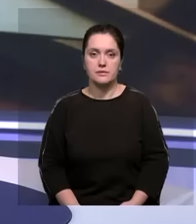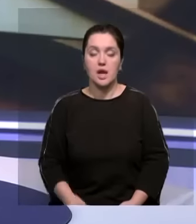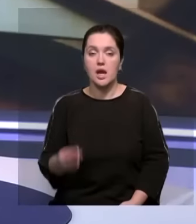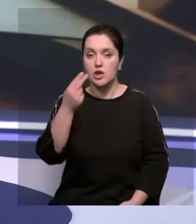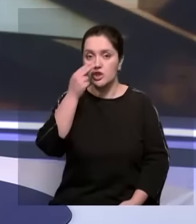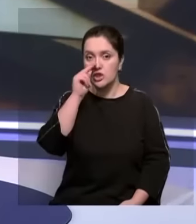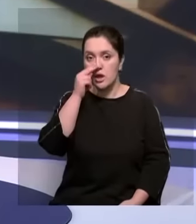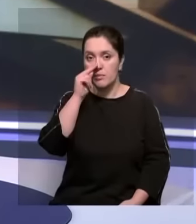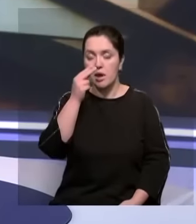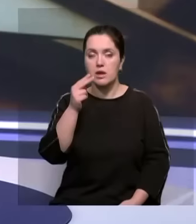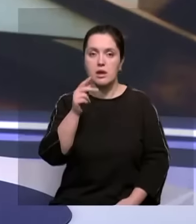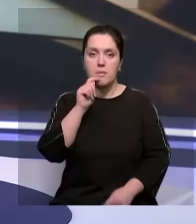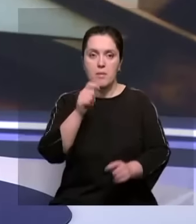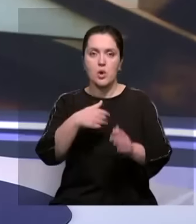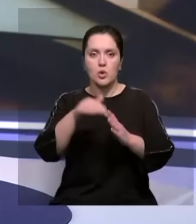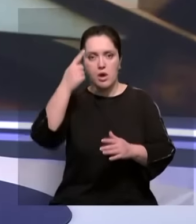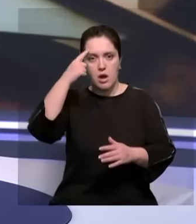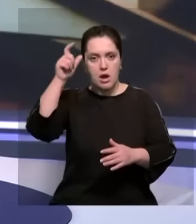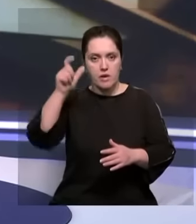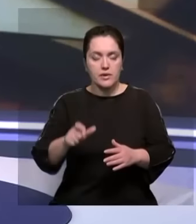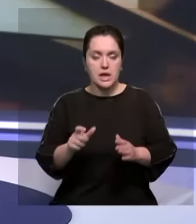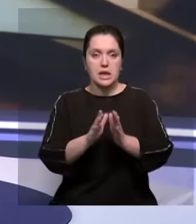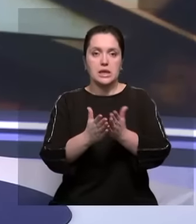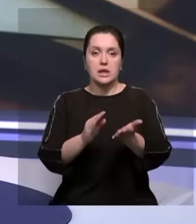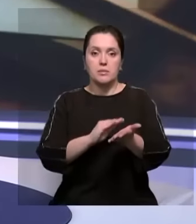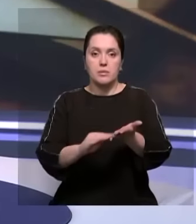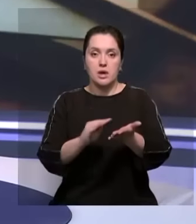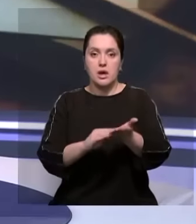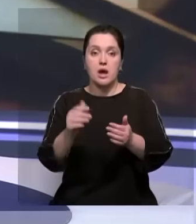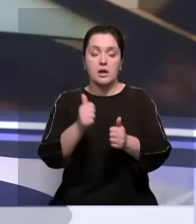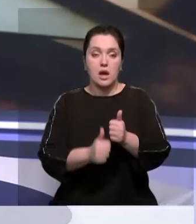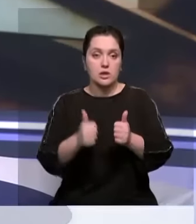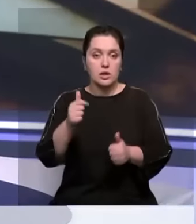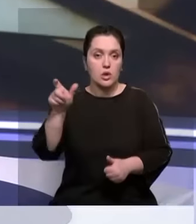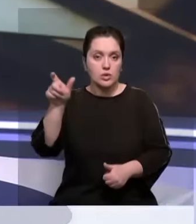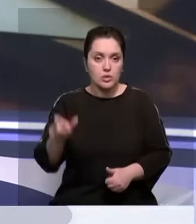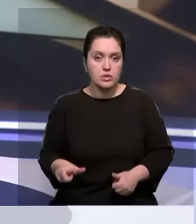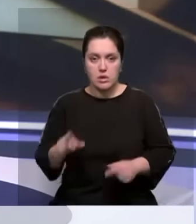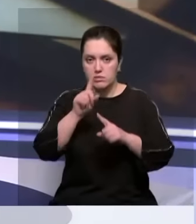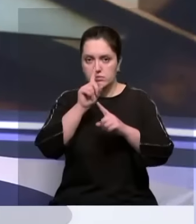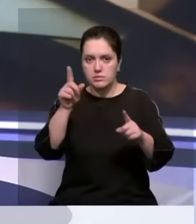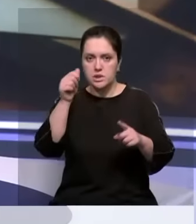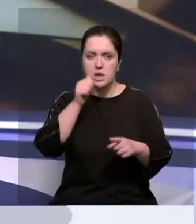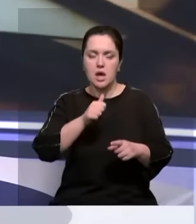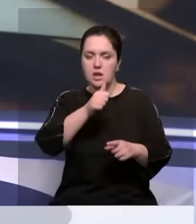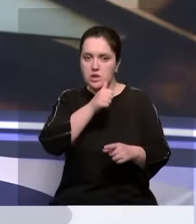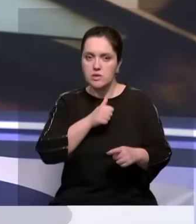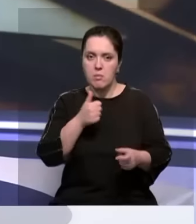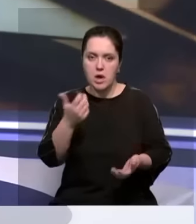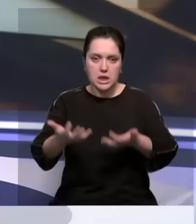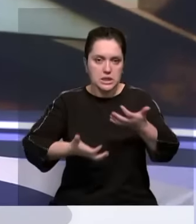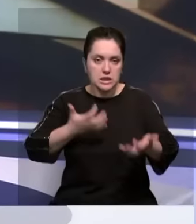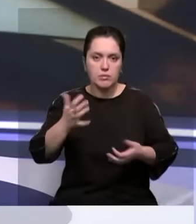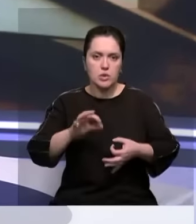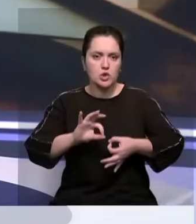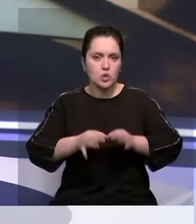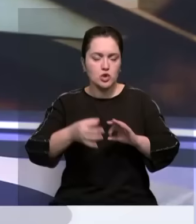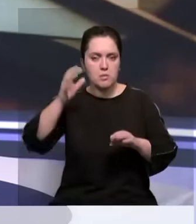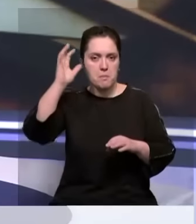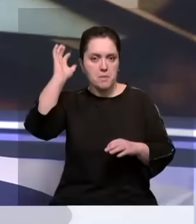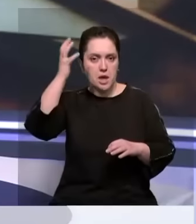В Шымкенте наградили лучших авторов детективов. Произведение каждого конкурсанта отличалось загадочными расследованиями